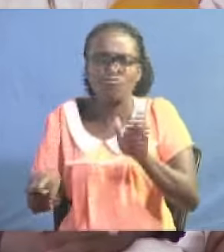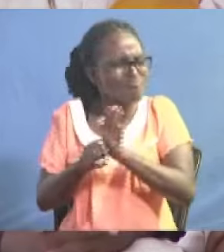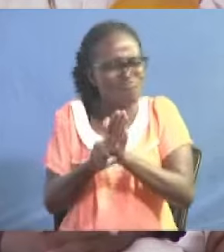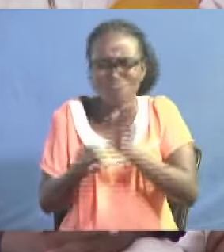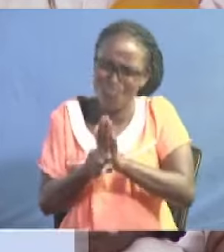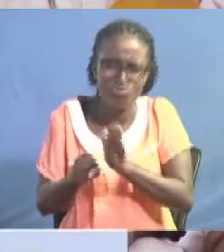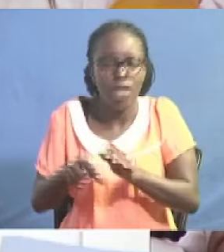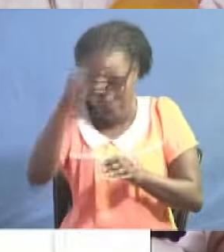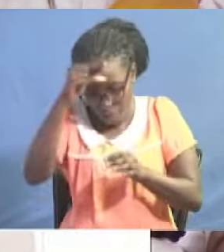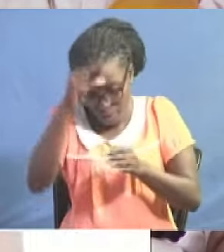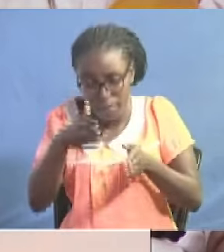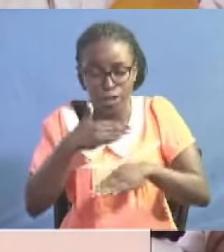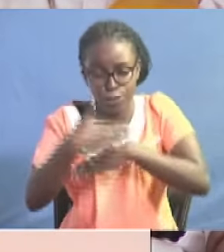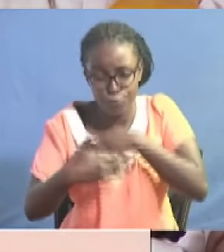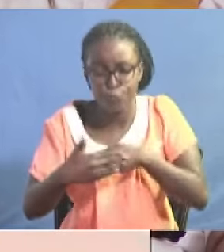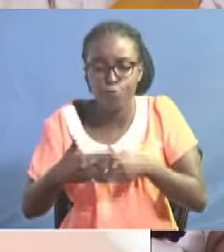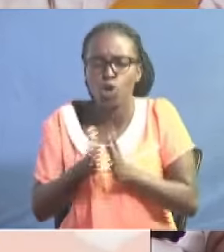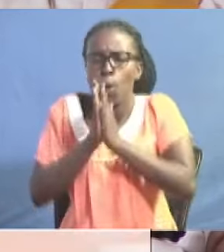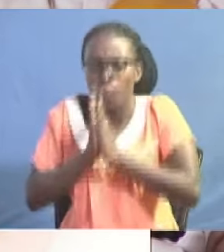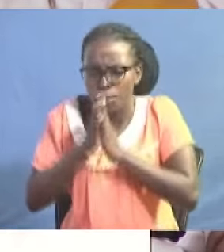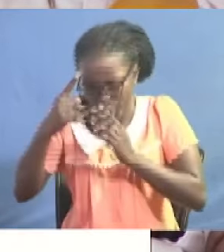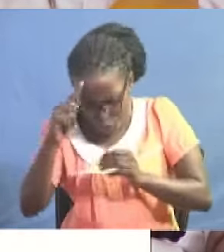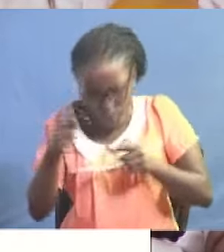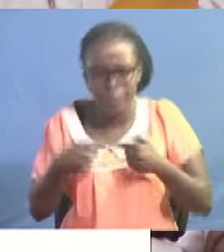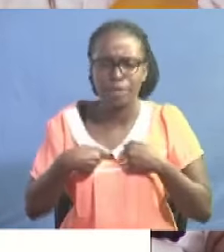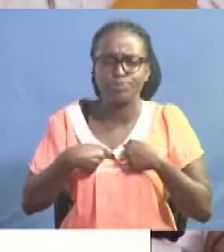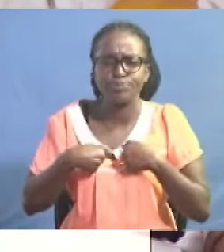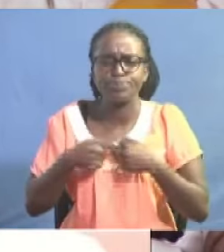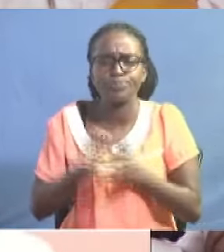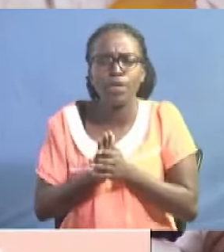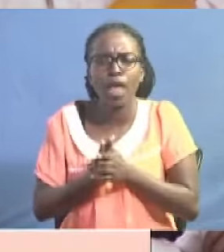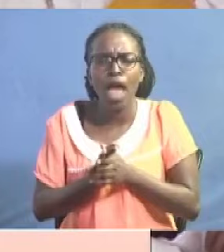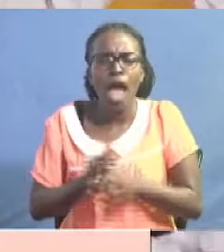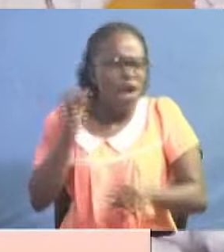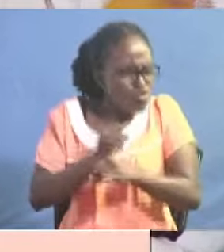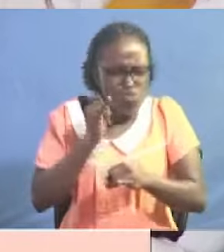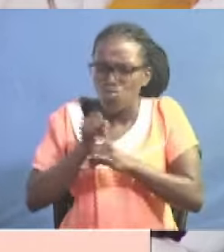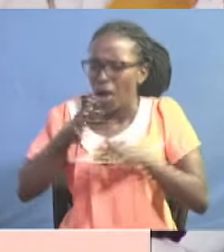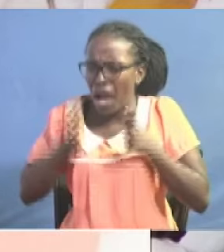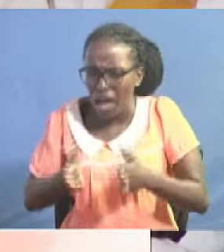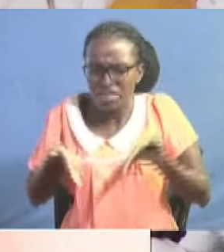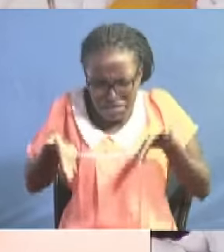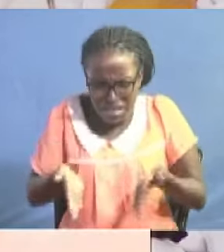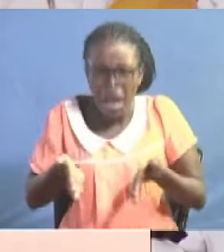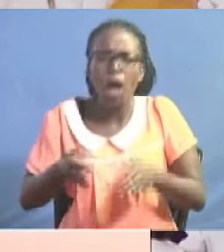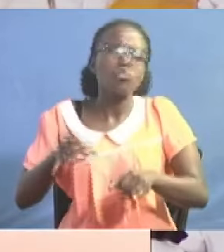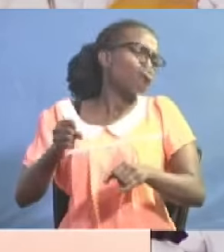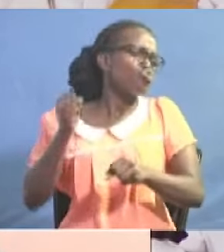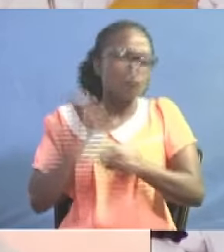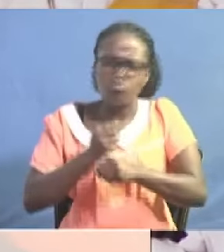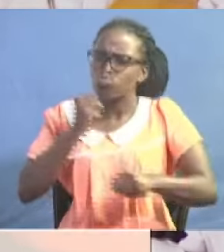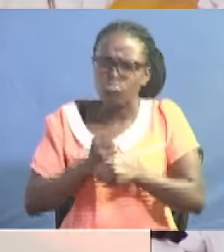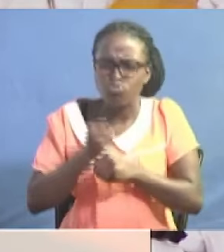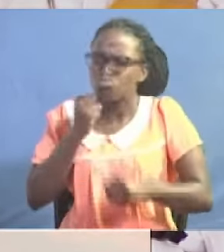Mniombe. Ndio nipange kabisa, nipate wafanyikazi watakao nisaidia kutimiza ahadi